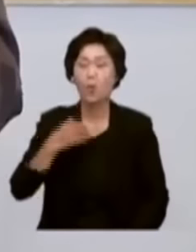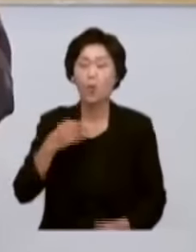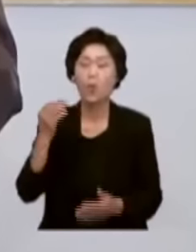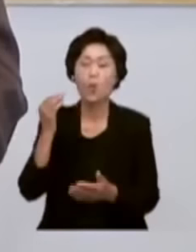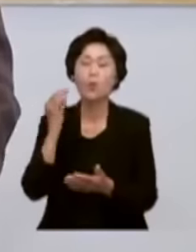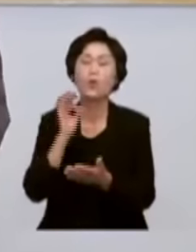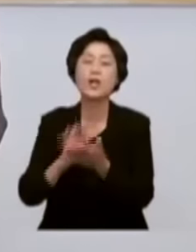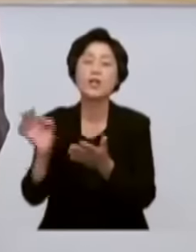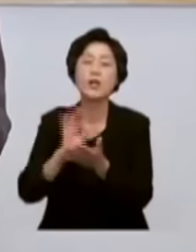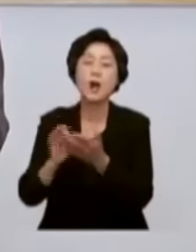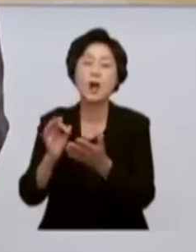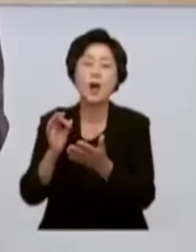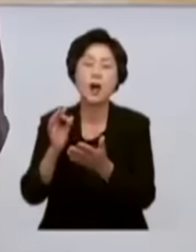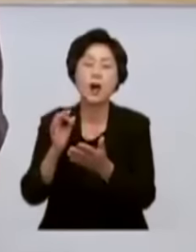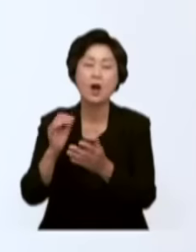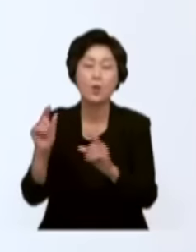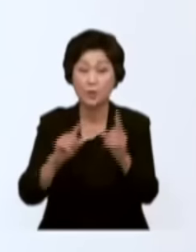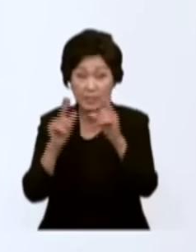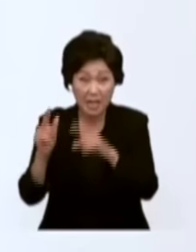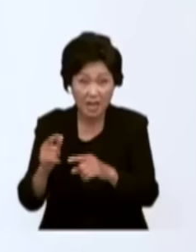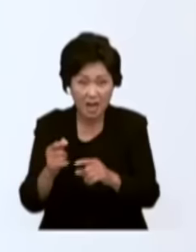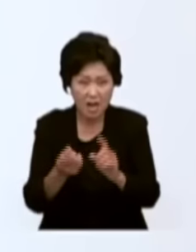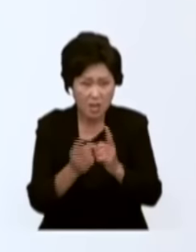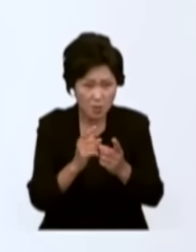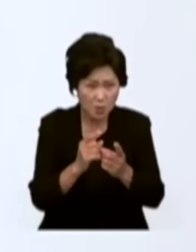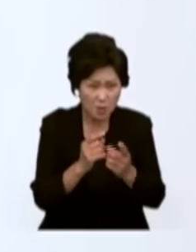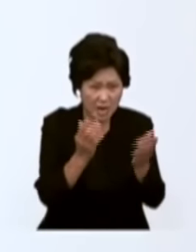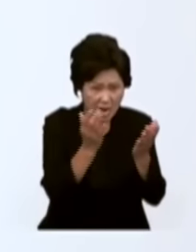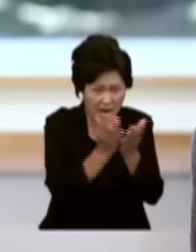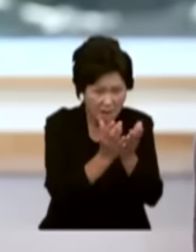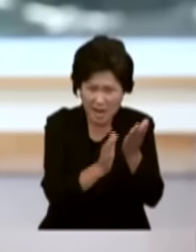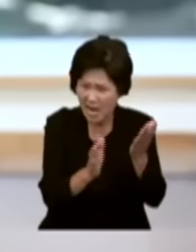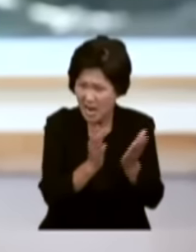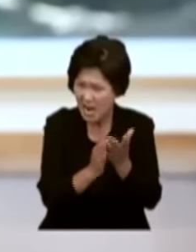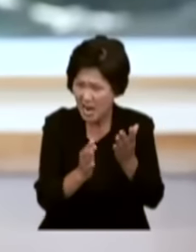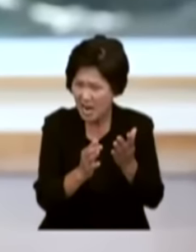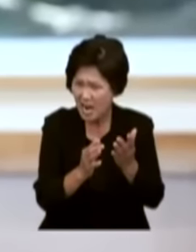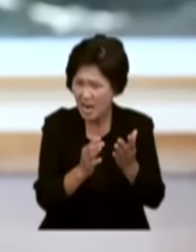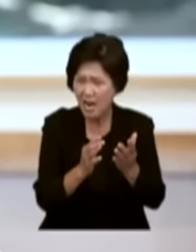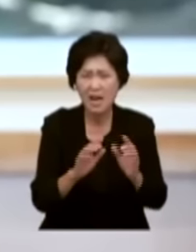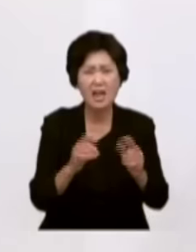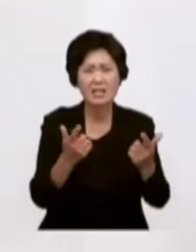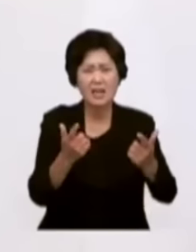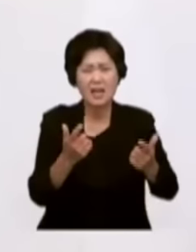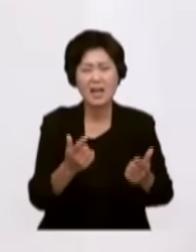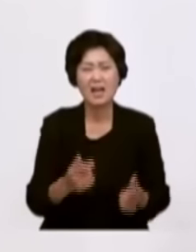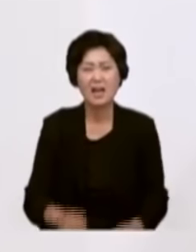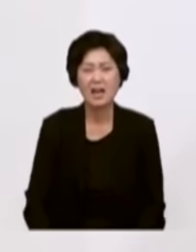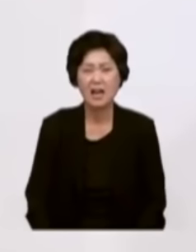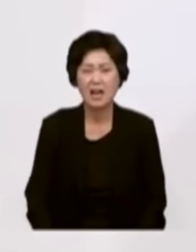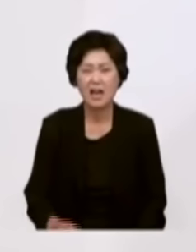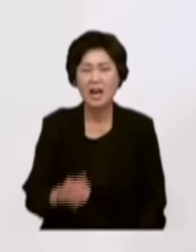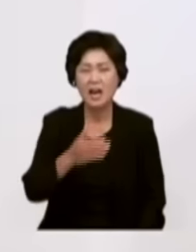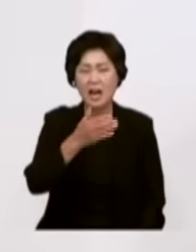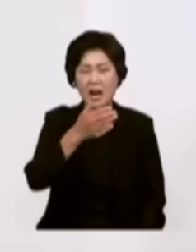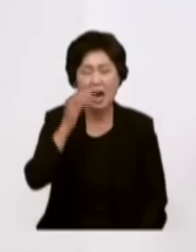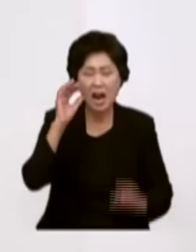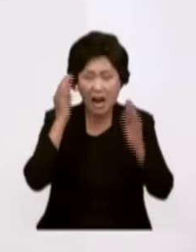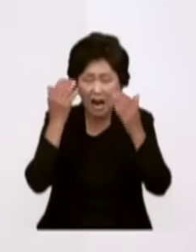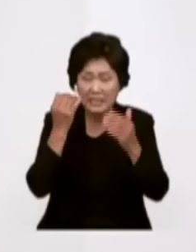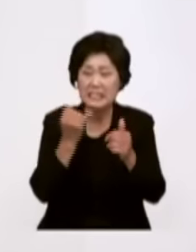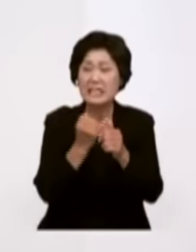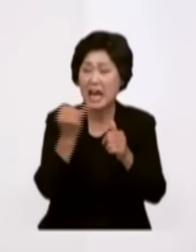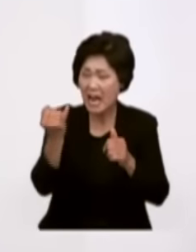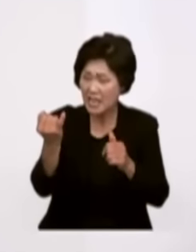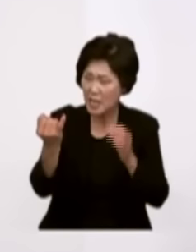때문에 서로가 안 맞는 거예요. 그러면 네, 이해 과정이 있어야 된다. 근데 오빠 지금 지선 씨 이야기하는 게